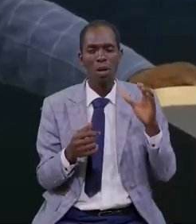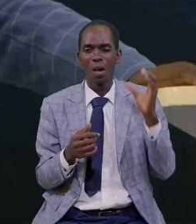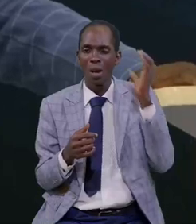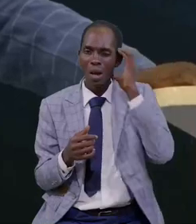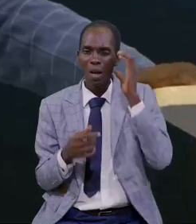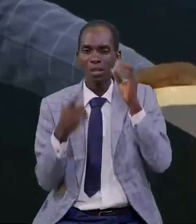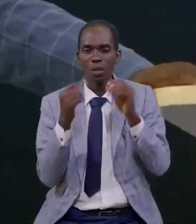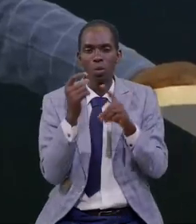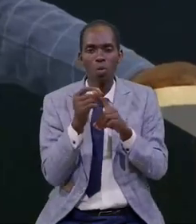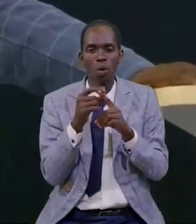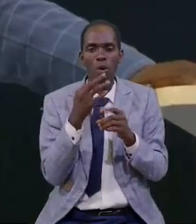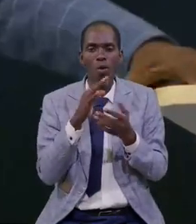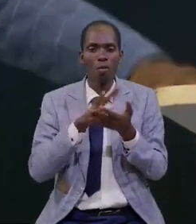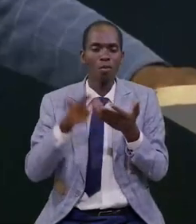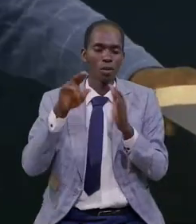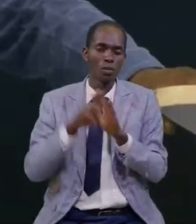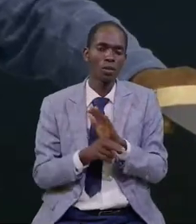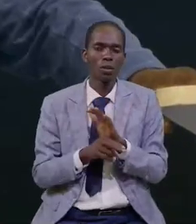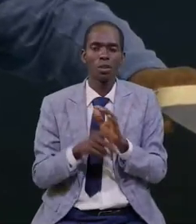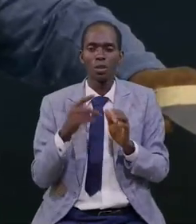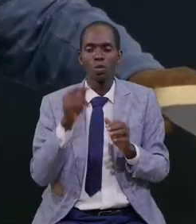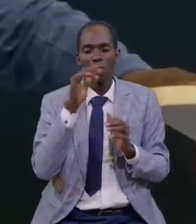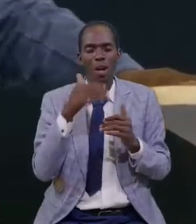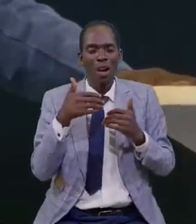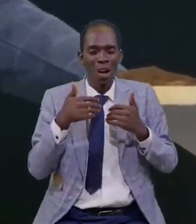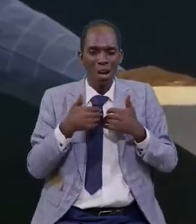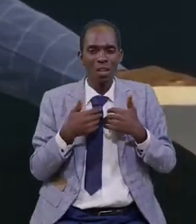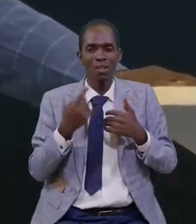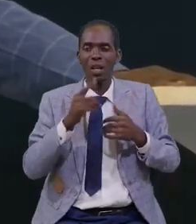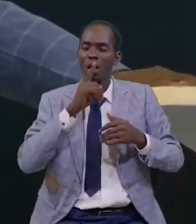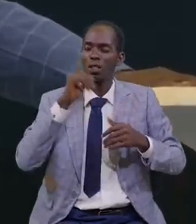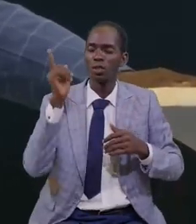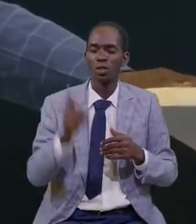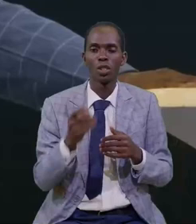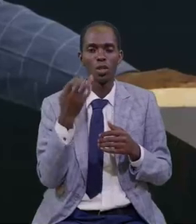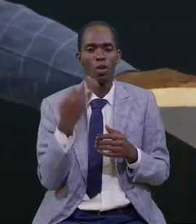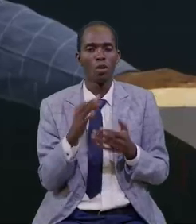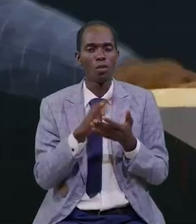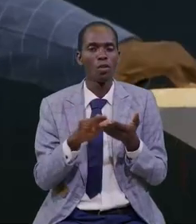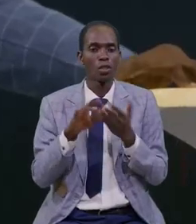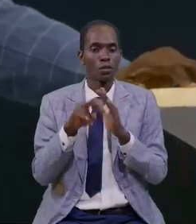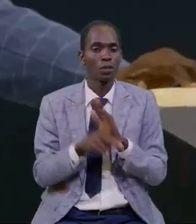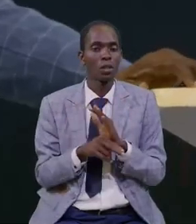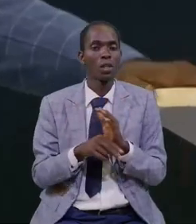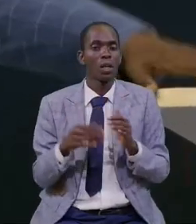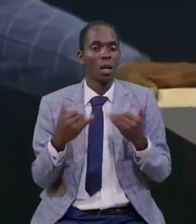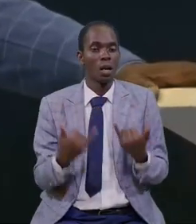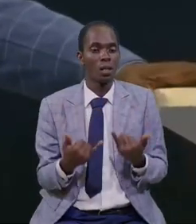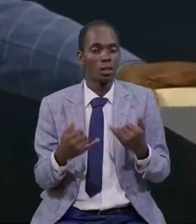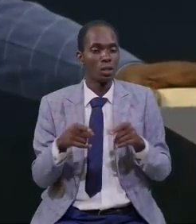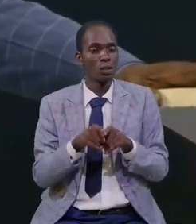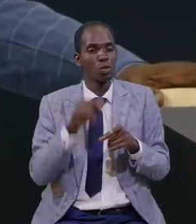pardon l'assurance du pardon va comme elle est allée elle doit